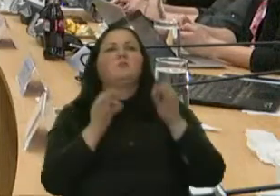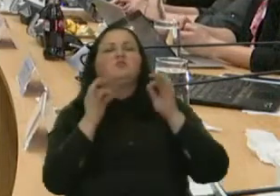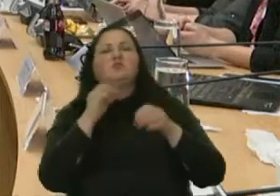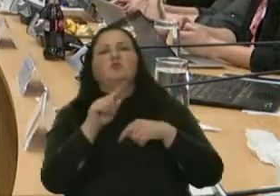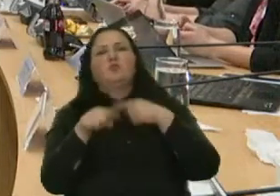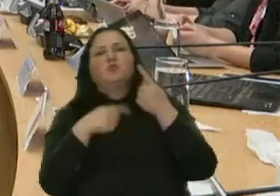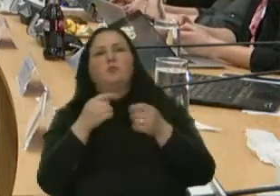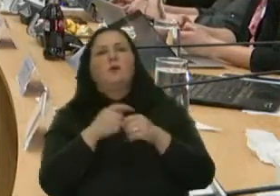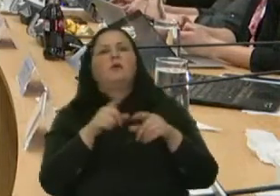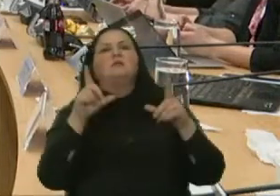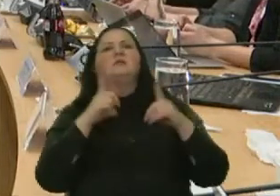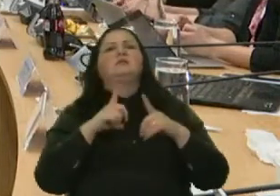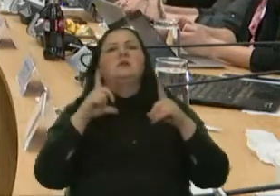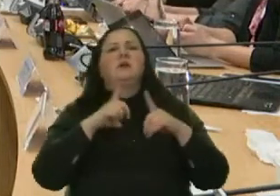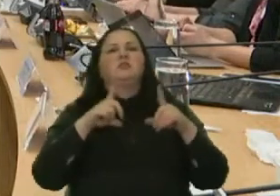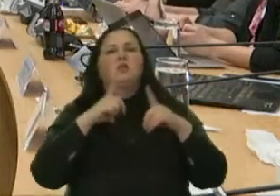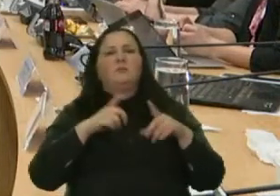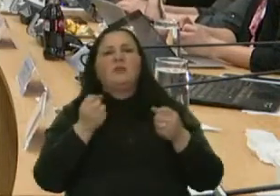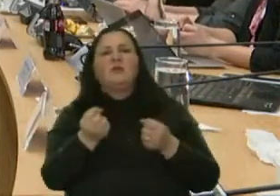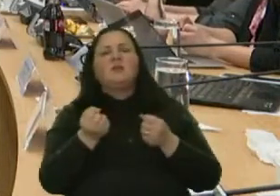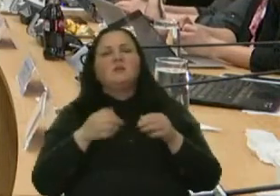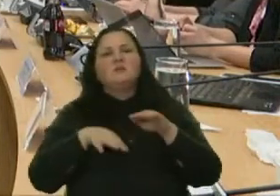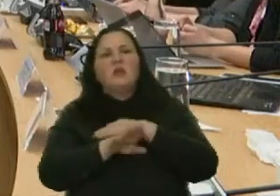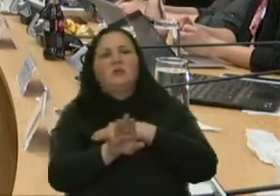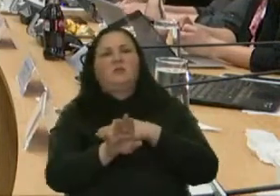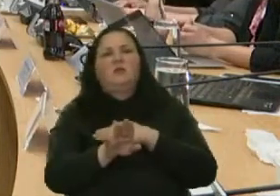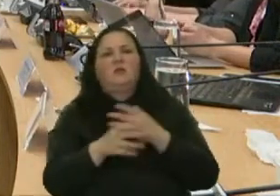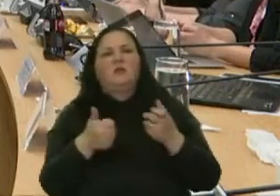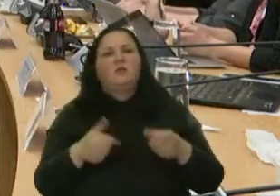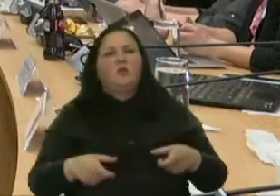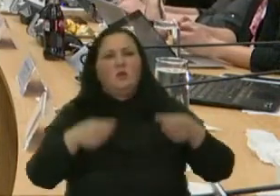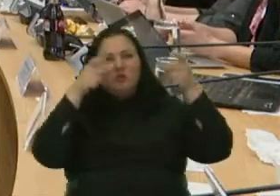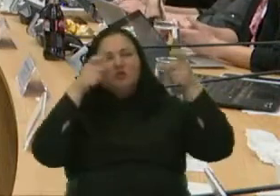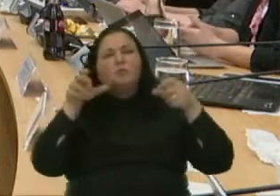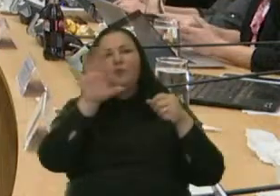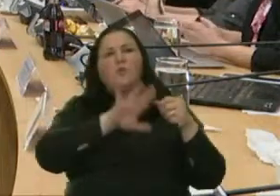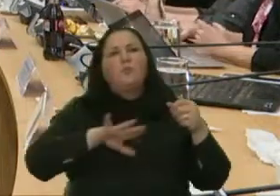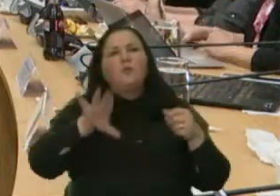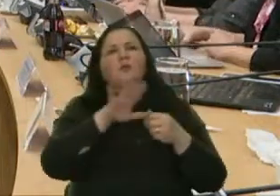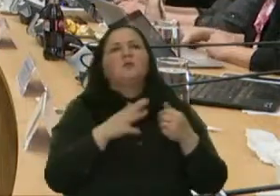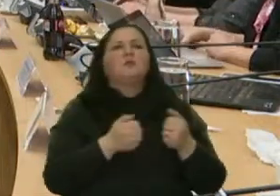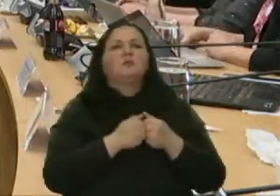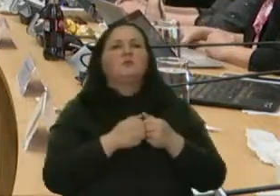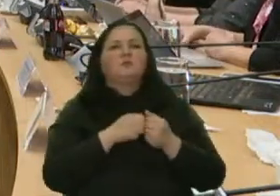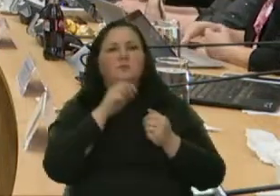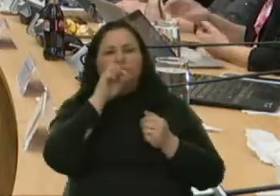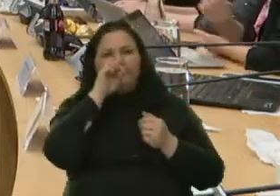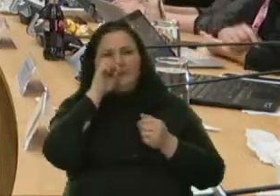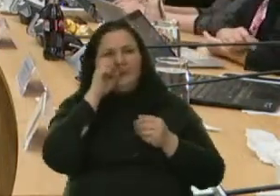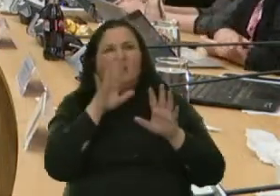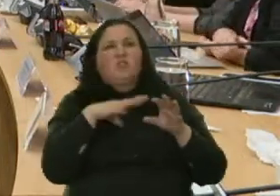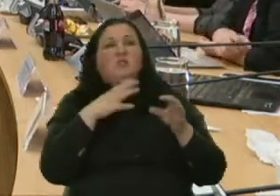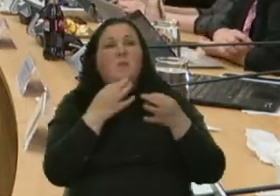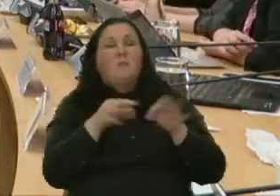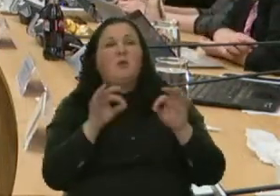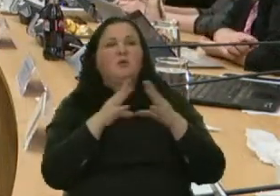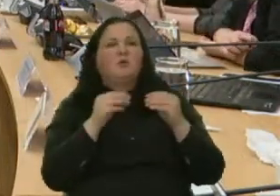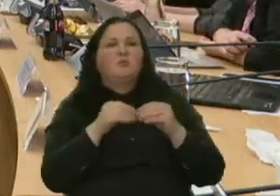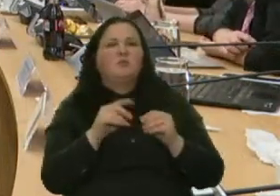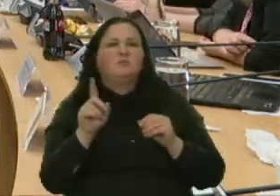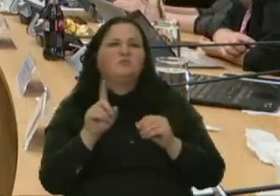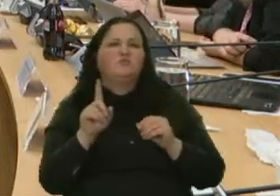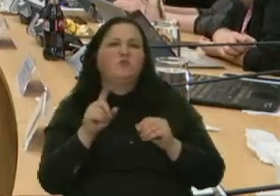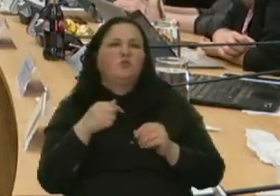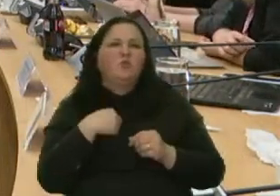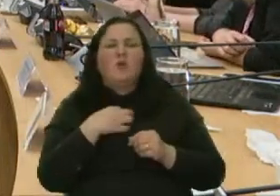să dospească în în sertarele unor instituții publice așa cum din nefericire este o practică constantă în România Nu nu mai aveți partener